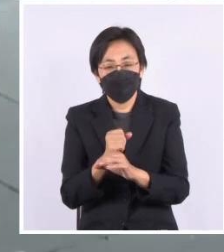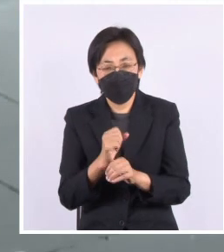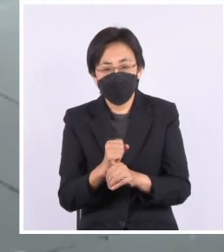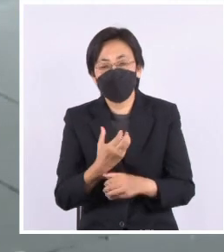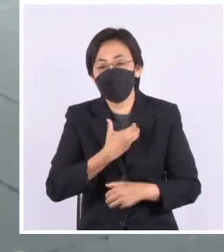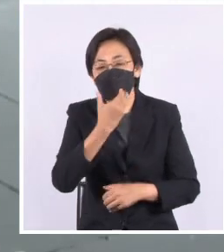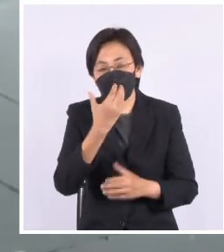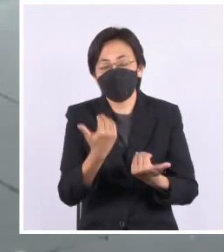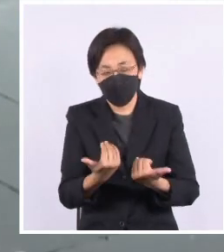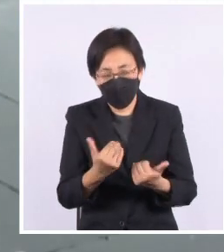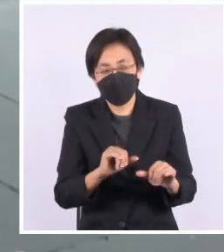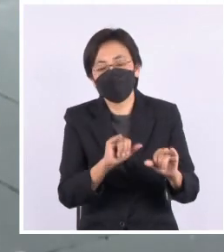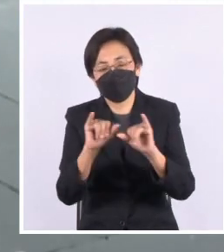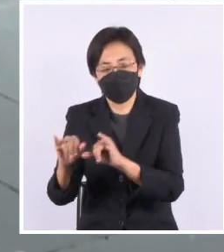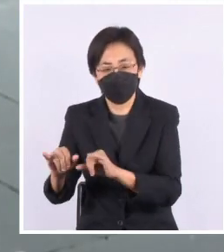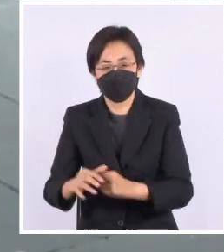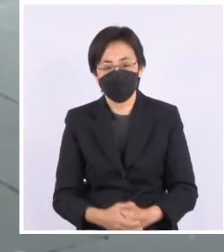ไปหน้านะครับอ่า